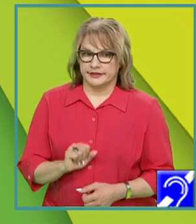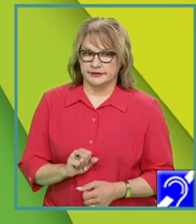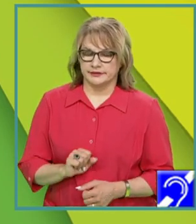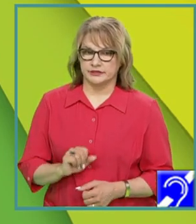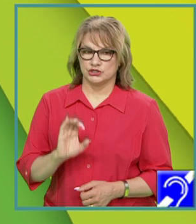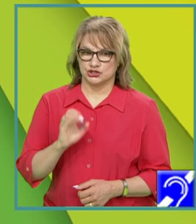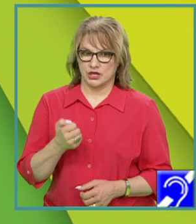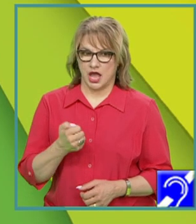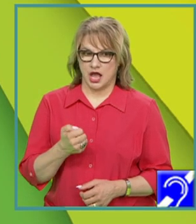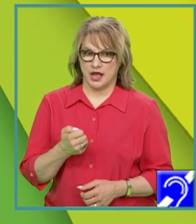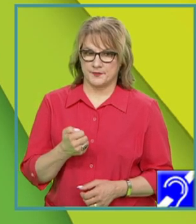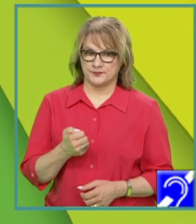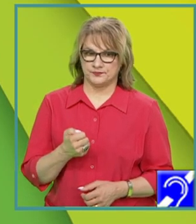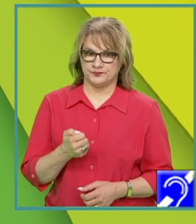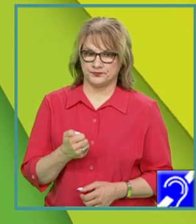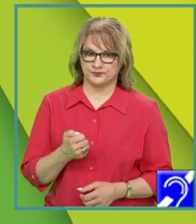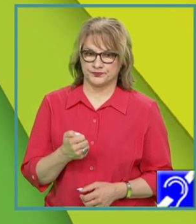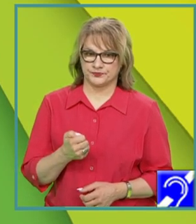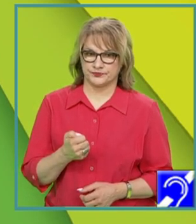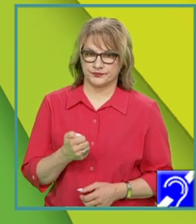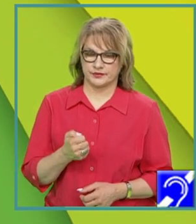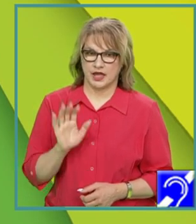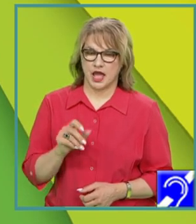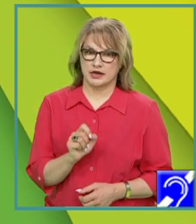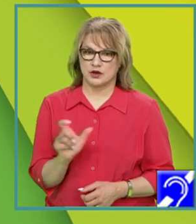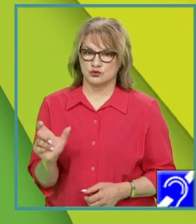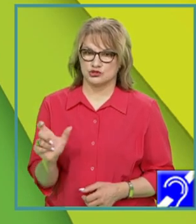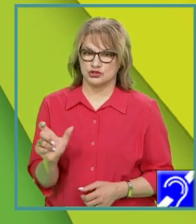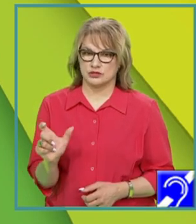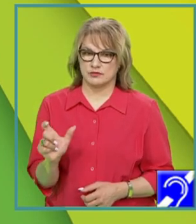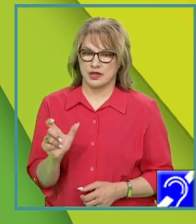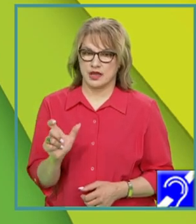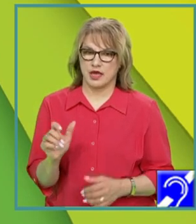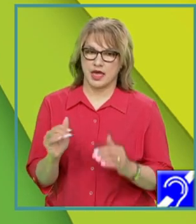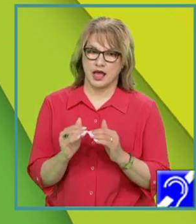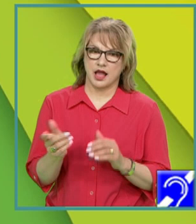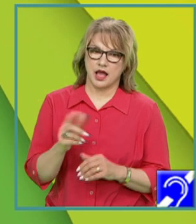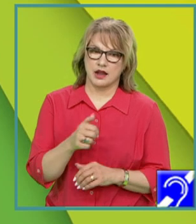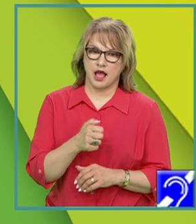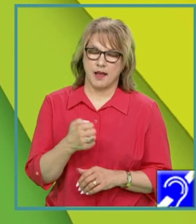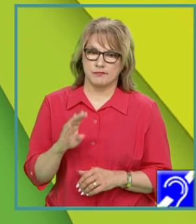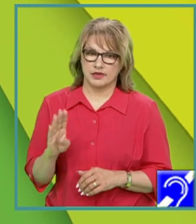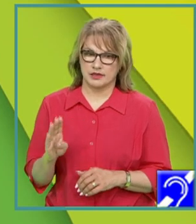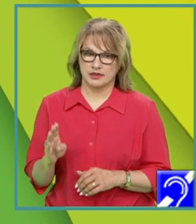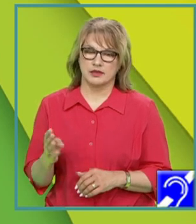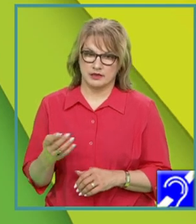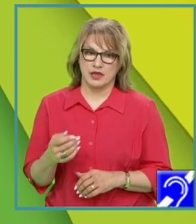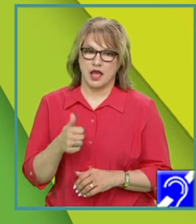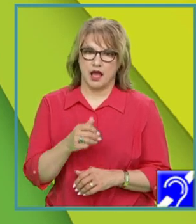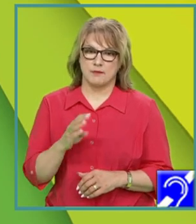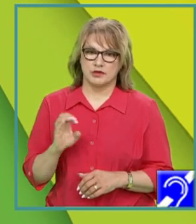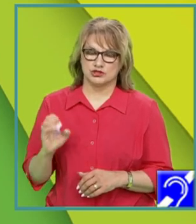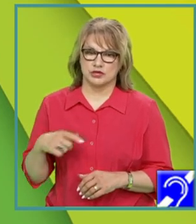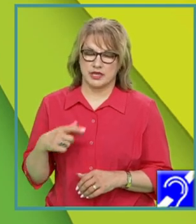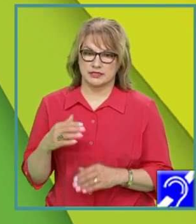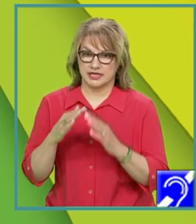ce am are lungimea egală cu AB DC triunghiul ABC